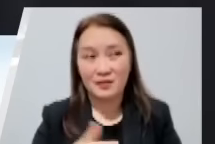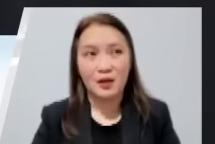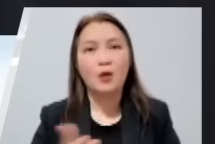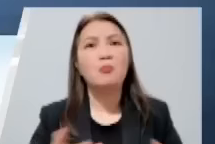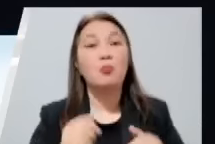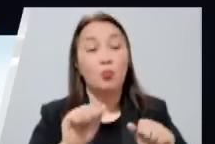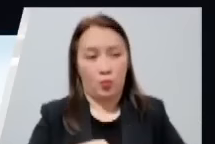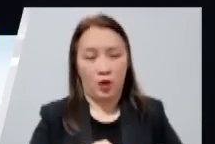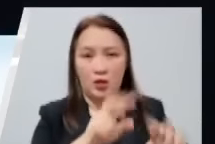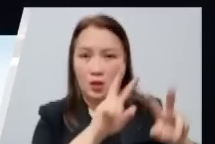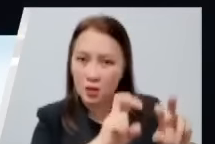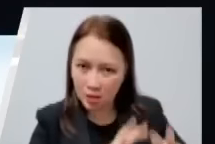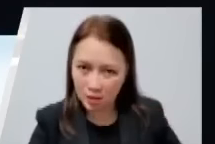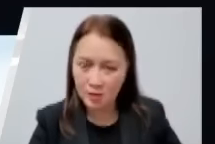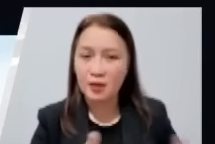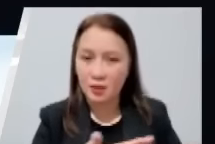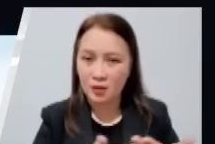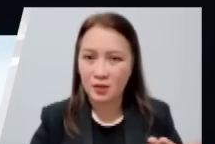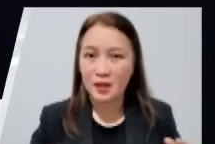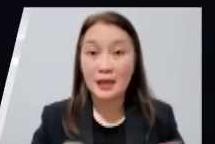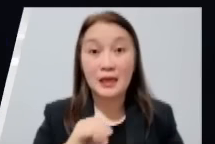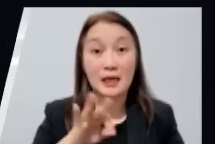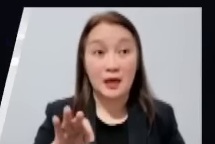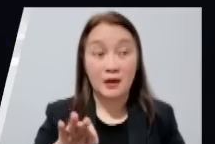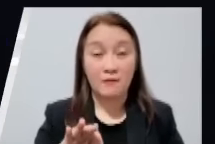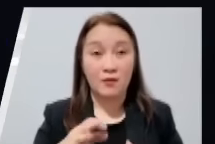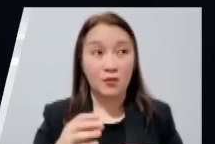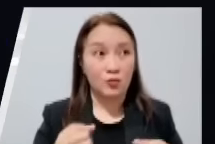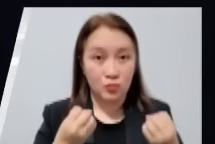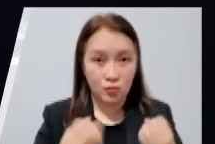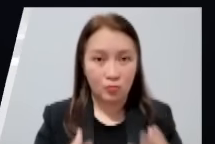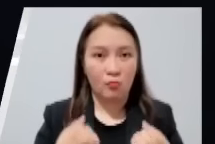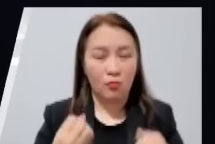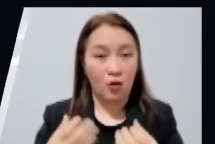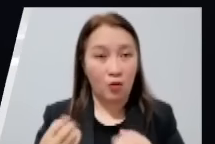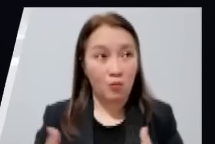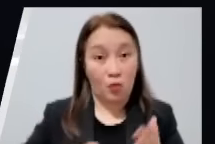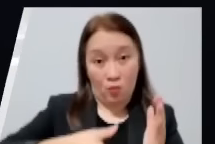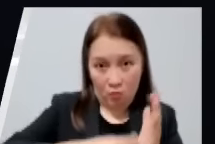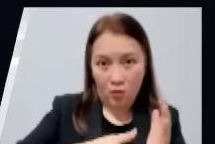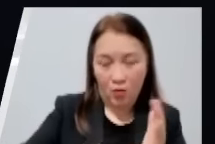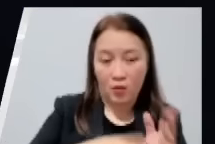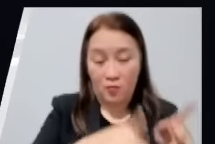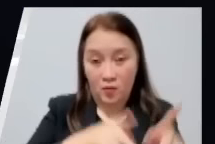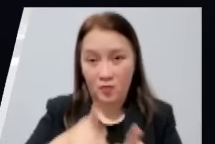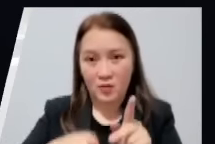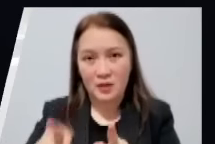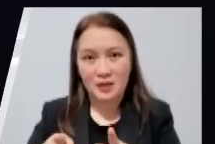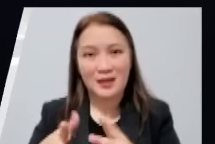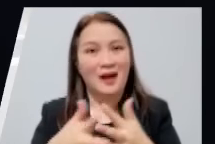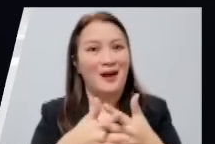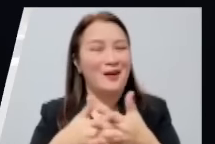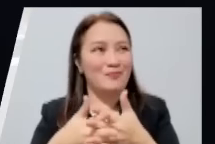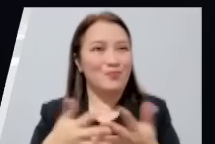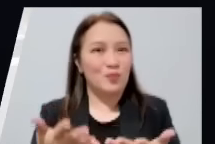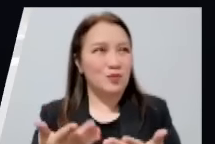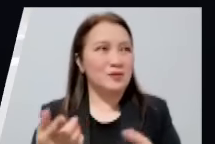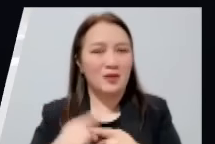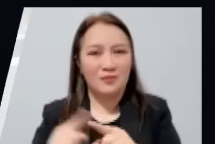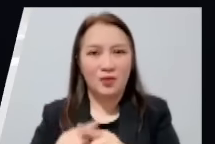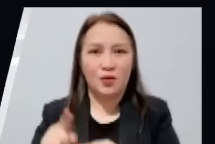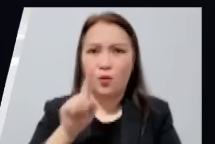bagay na ito. Kung lumobo ang botante sa ilan lugar sa bansa, sa abroad, hindi raw masaya ang COMELEC na 1.2 million lang